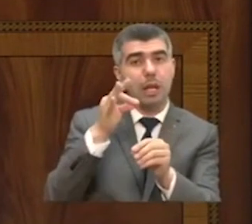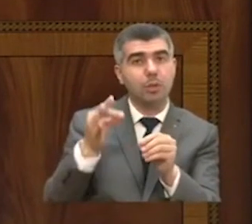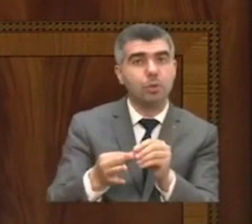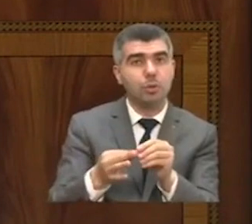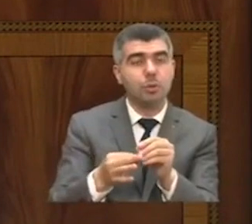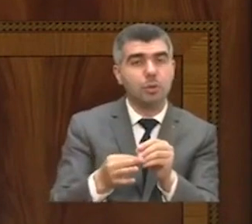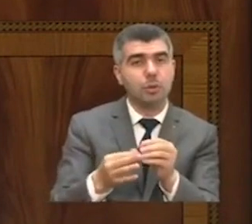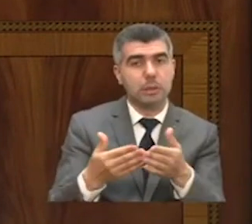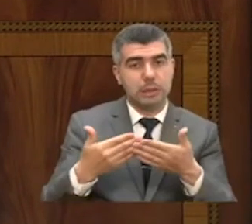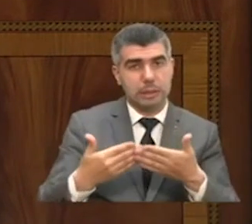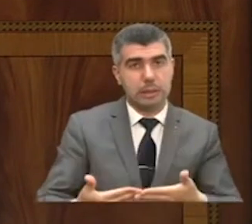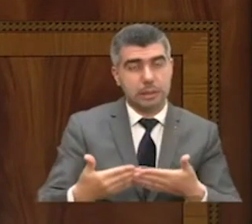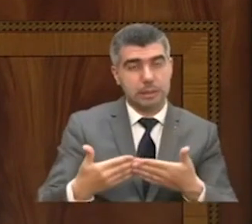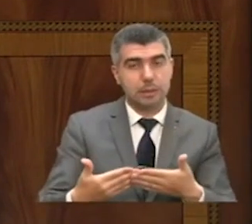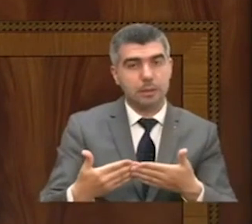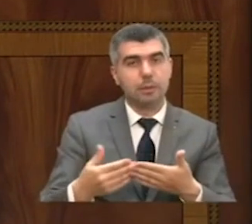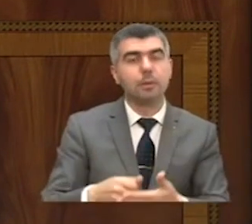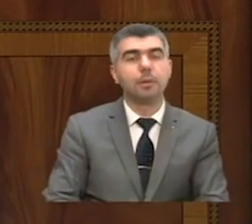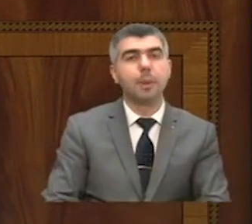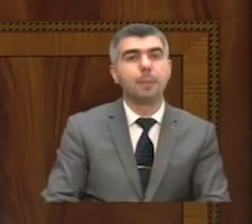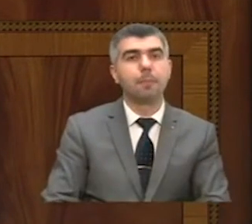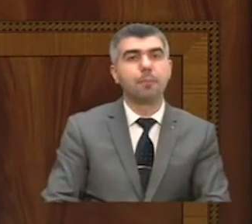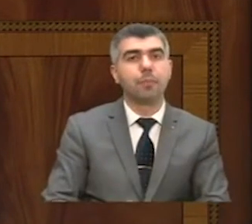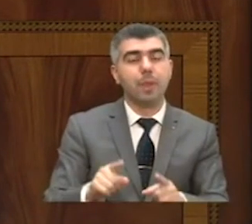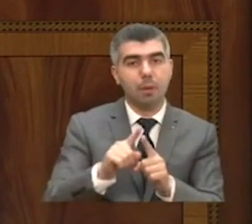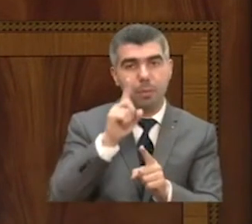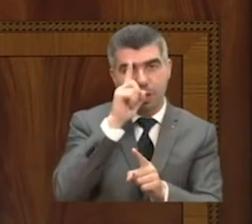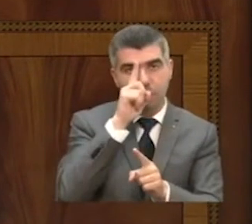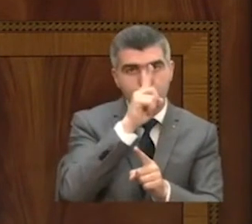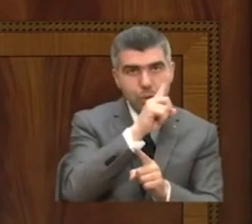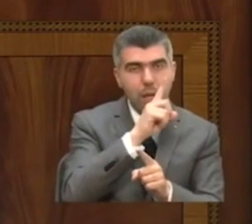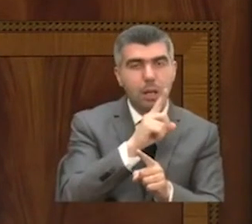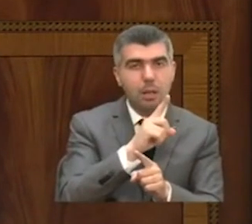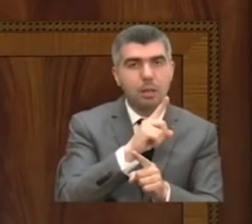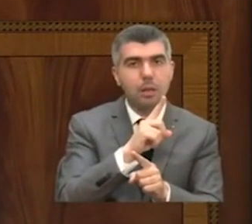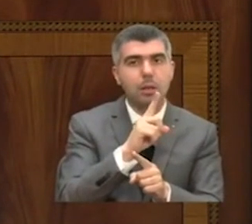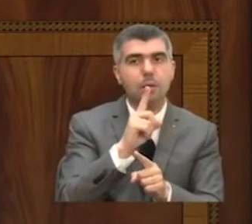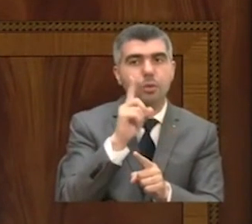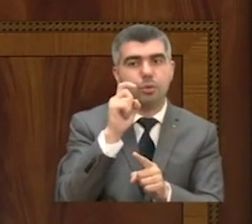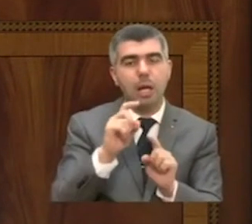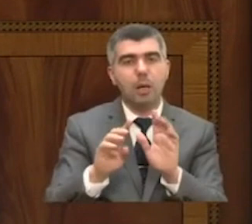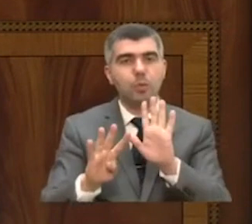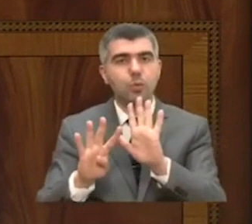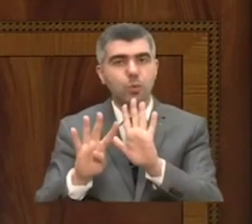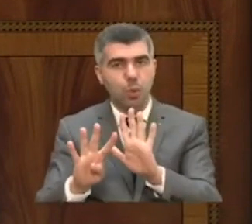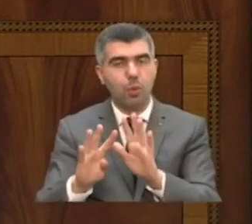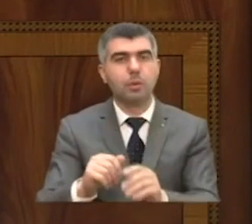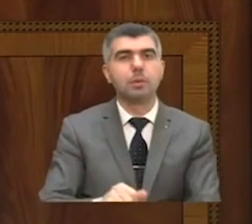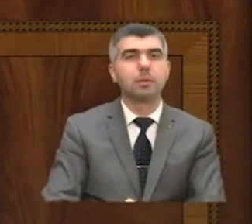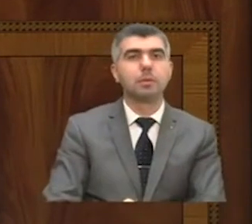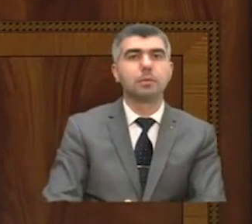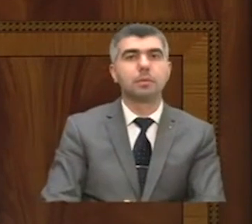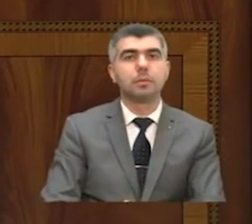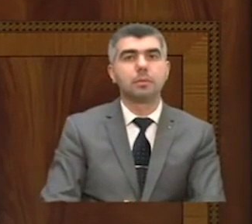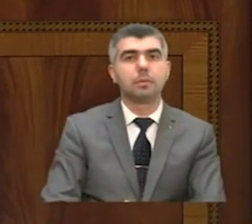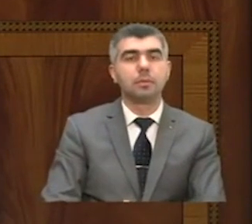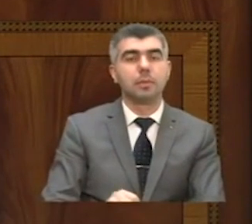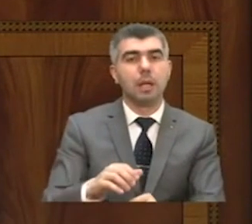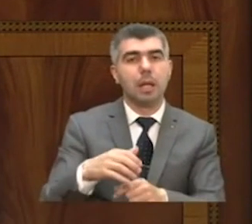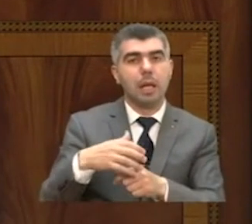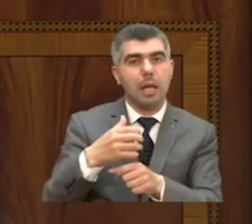هذا الموسم الحالي اللي غادي يجي يعني إن شاء الله من هنا لسبتمبر يعني لاكوية ديالو.